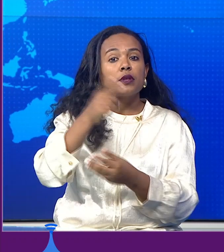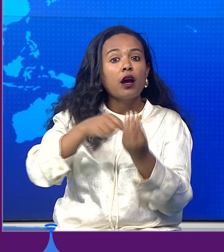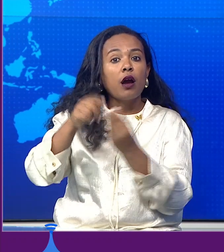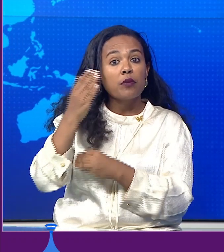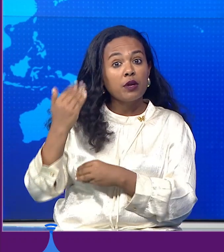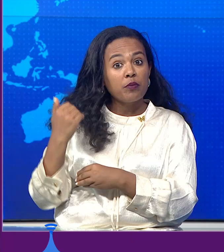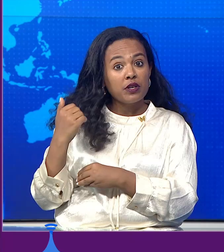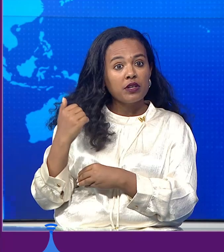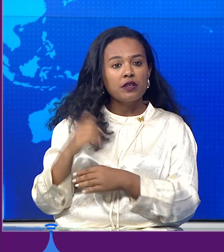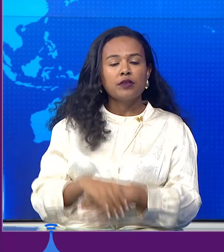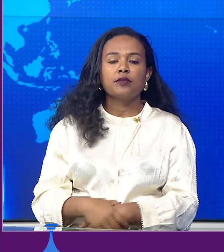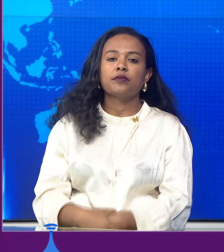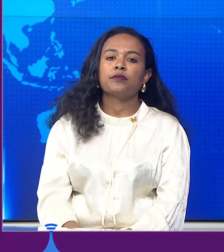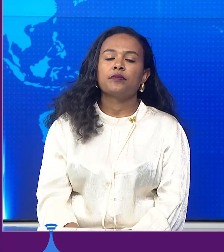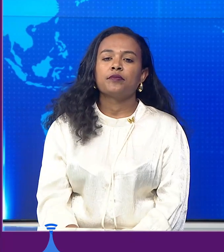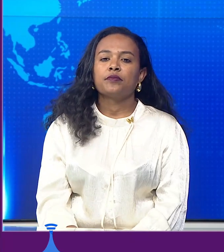ነበርን።